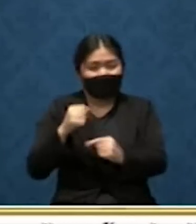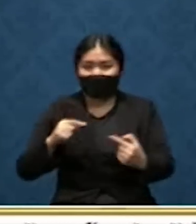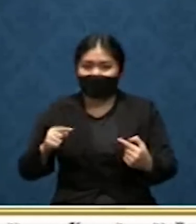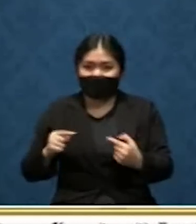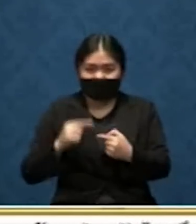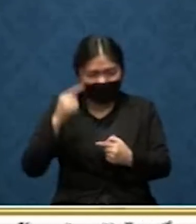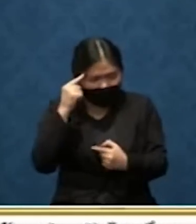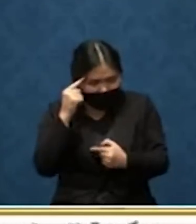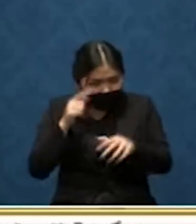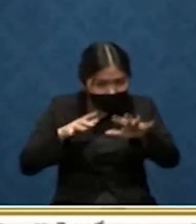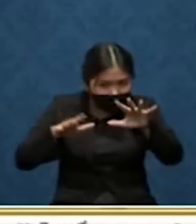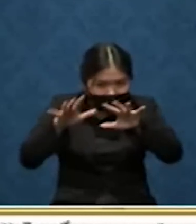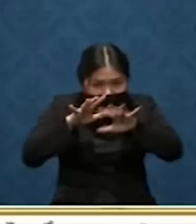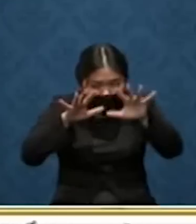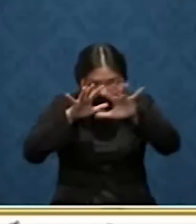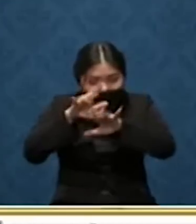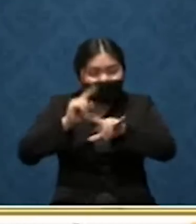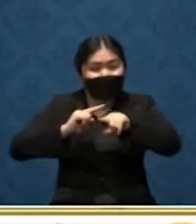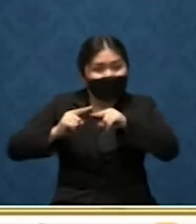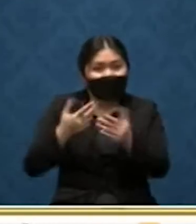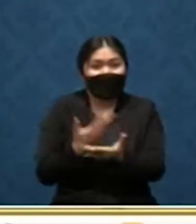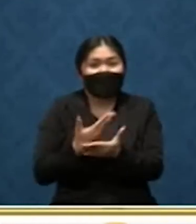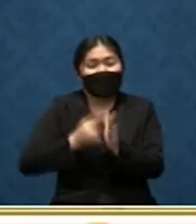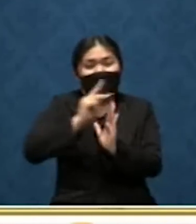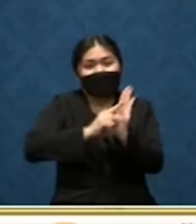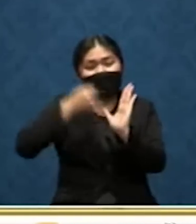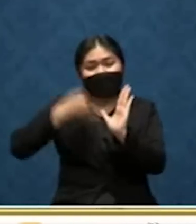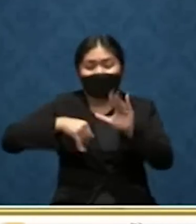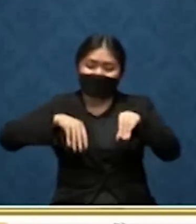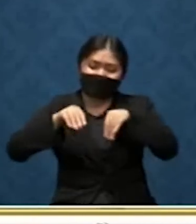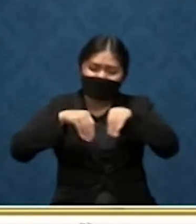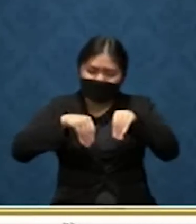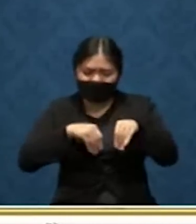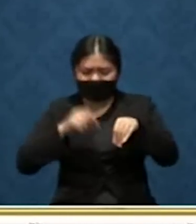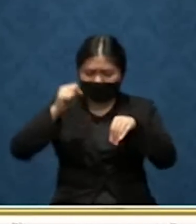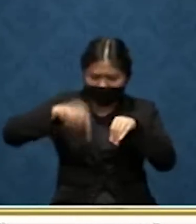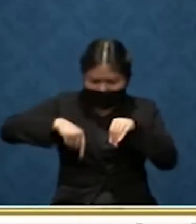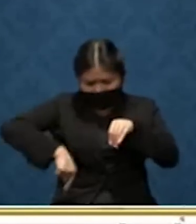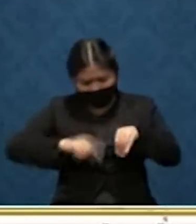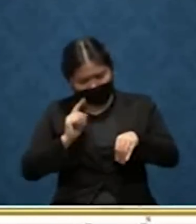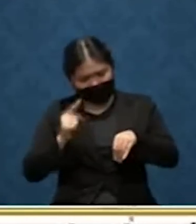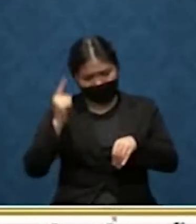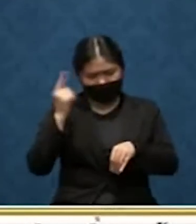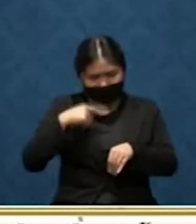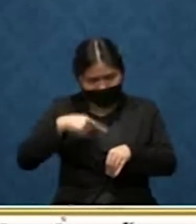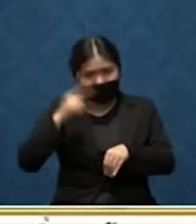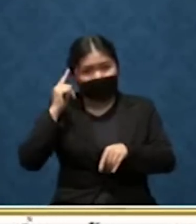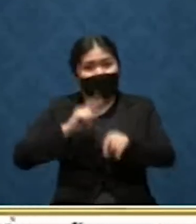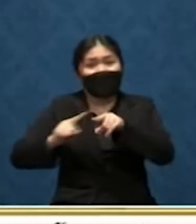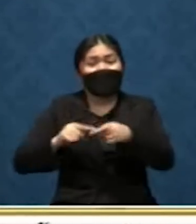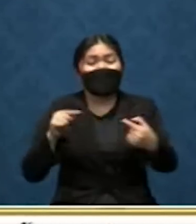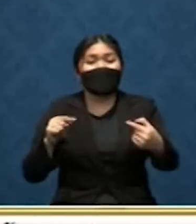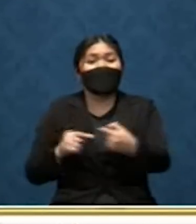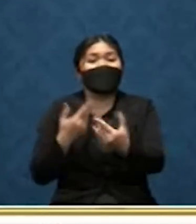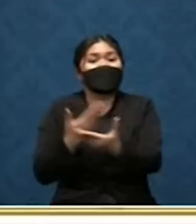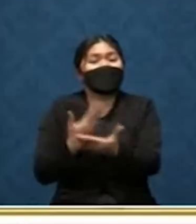อำพรางเงินที่ผิดกฐหมายตกแต่งกิจกรรมใหมันดูทัซอนและดูเหอนวาได้ใช้ไปกับเรื่องท